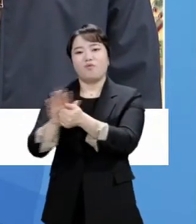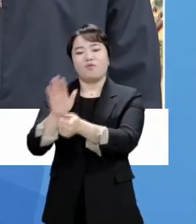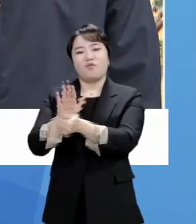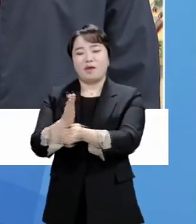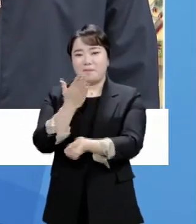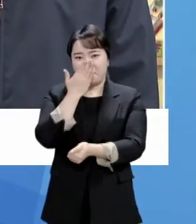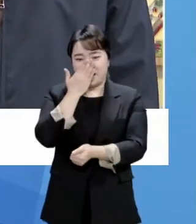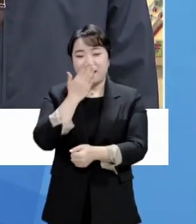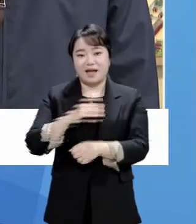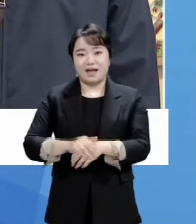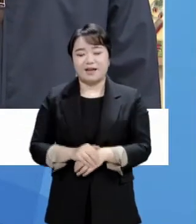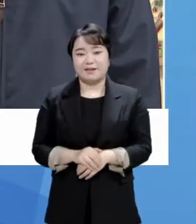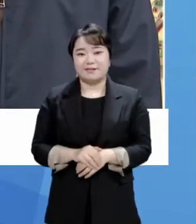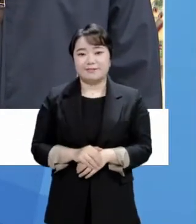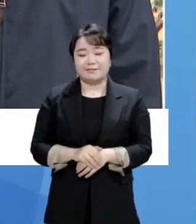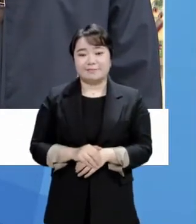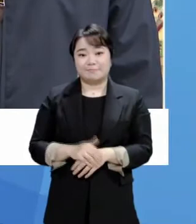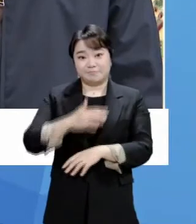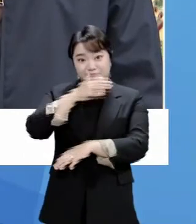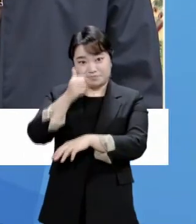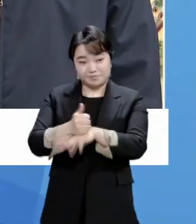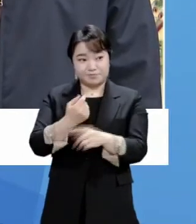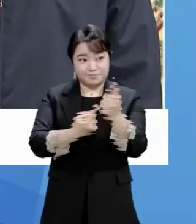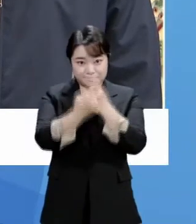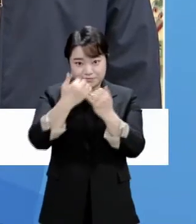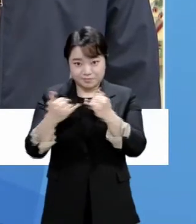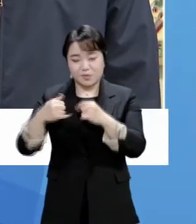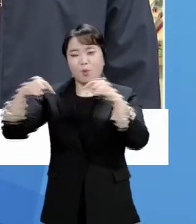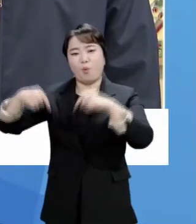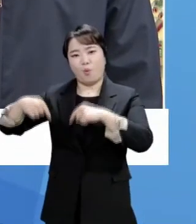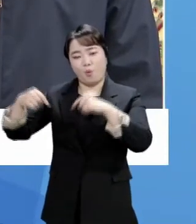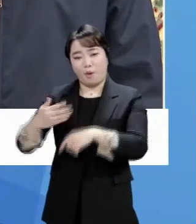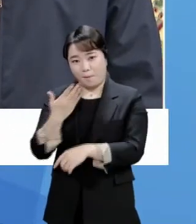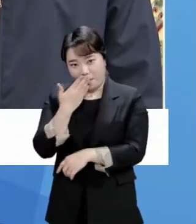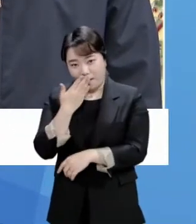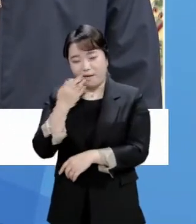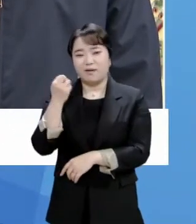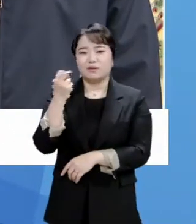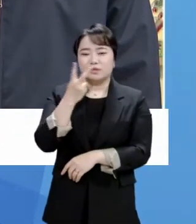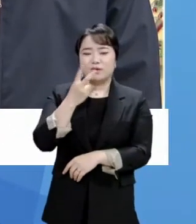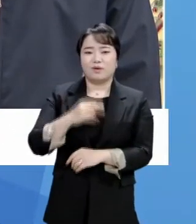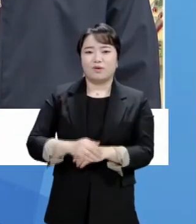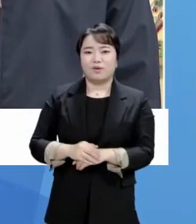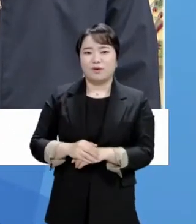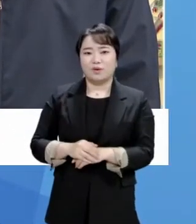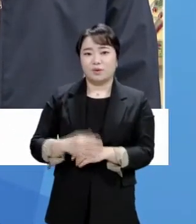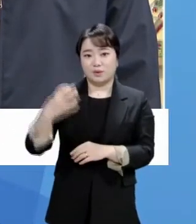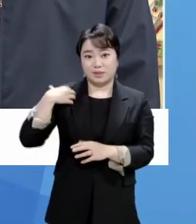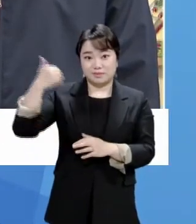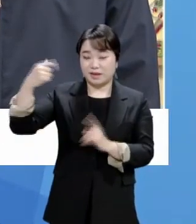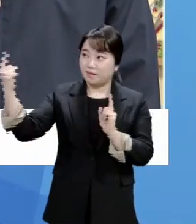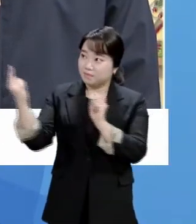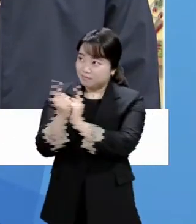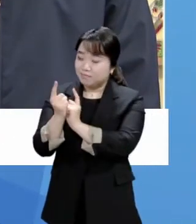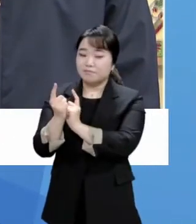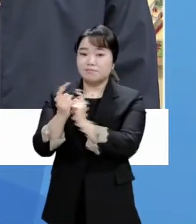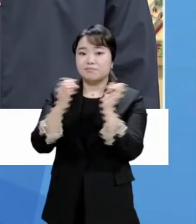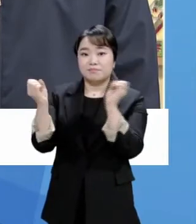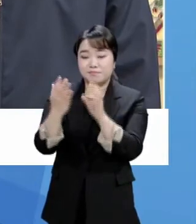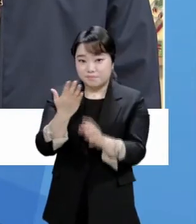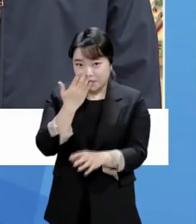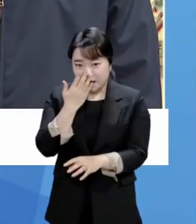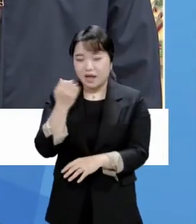아마 그렇게 되면 많은 분들이 와서 회의도 하실 수 있고 또 우리 간부들도 만날 수도 있고